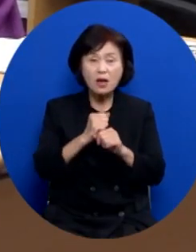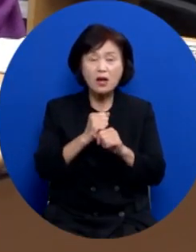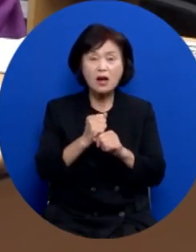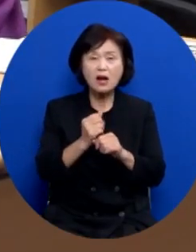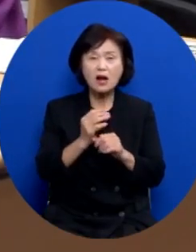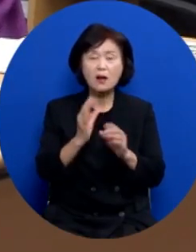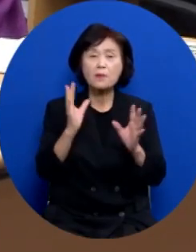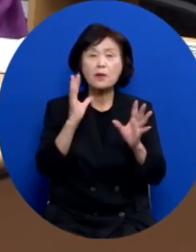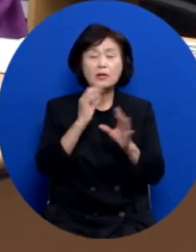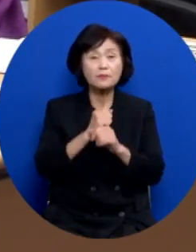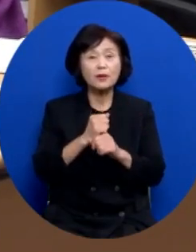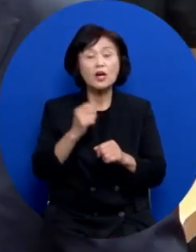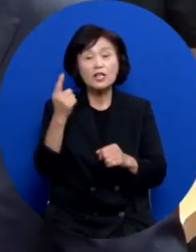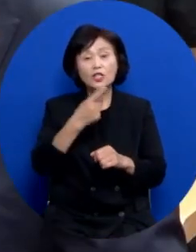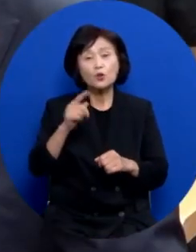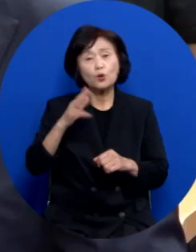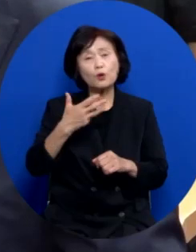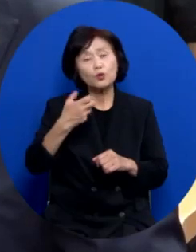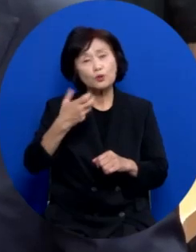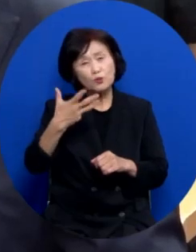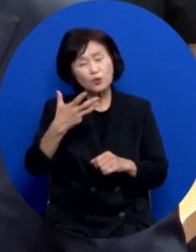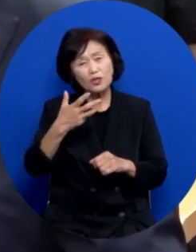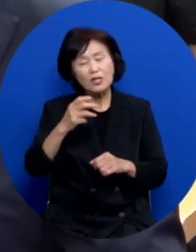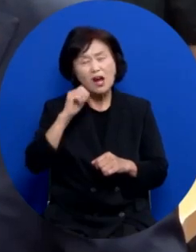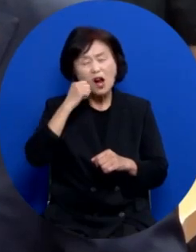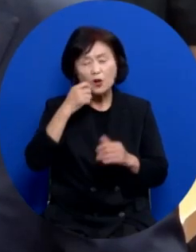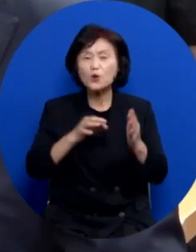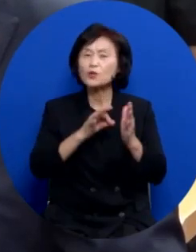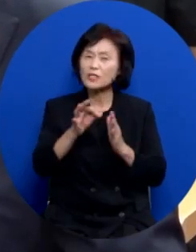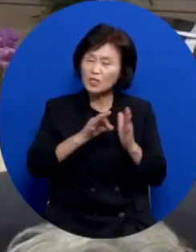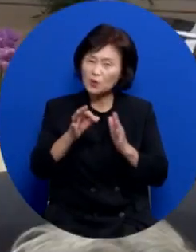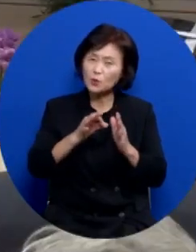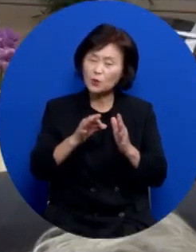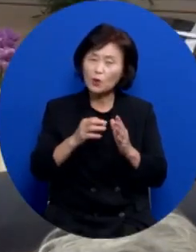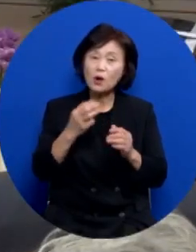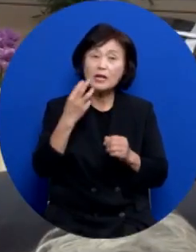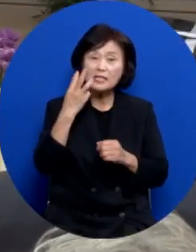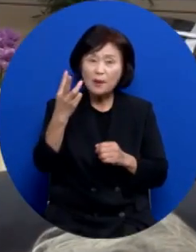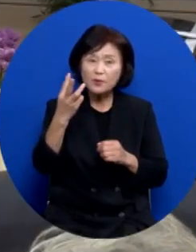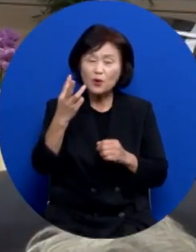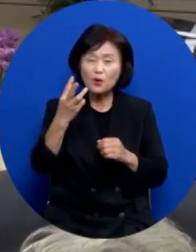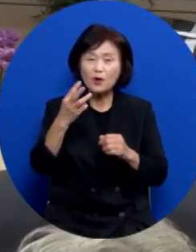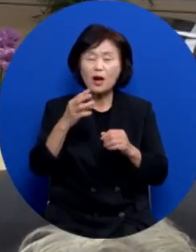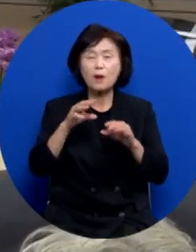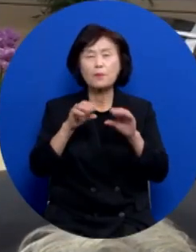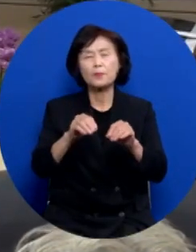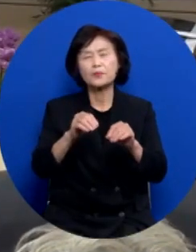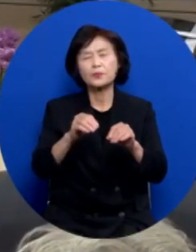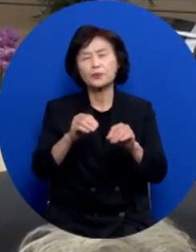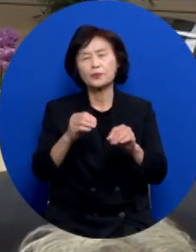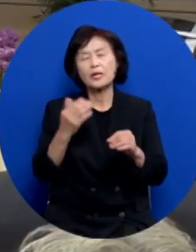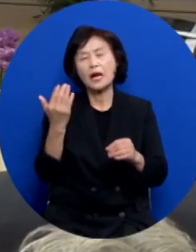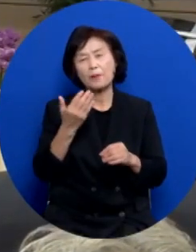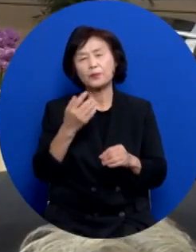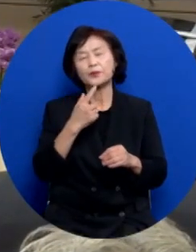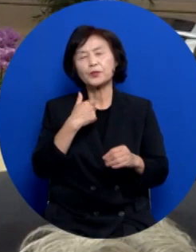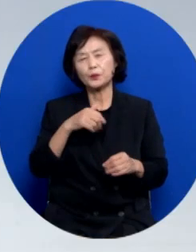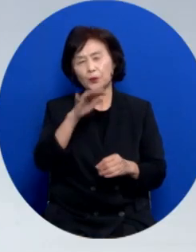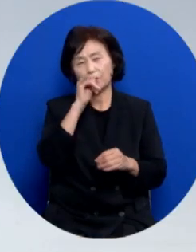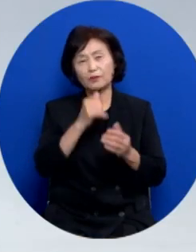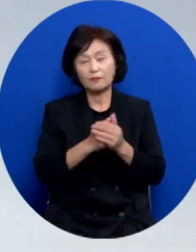하면 1966년엔 열악한 재정으로 3개월 정간되는 아픔을 겪었습니다.